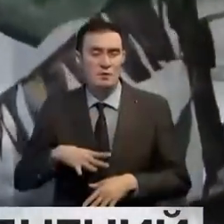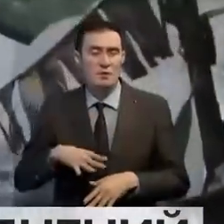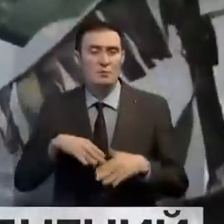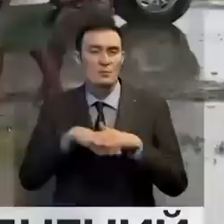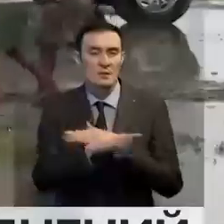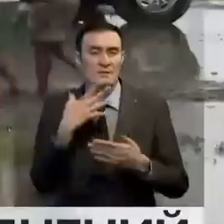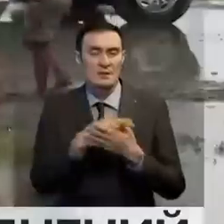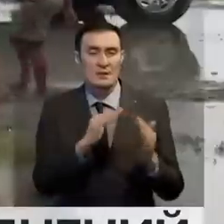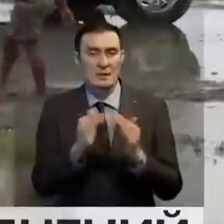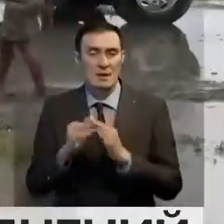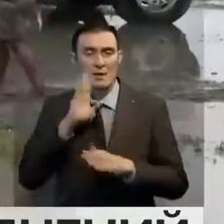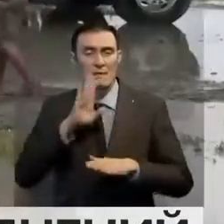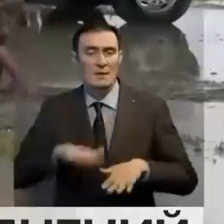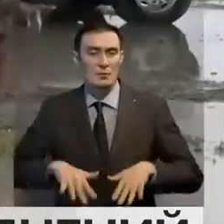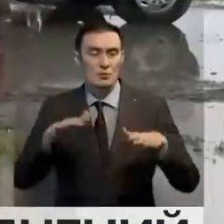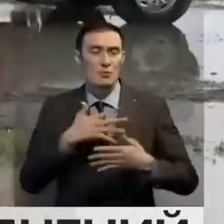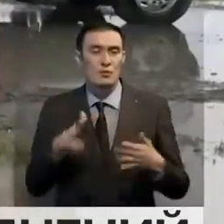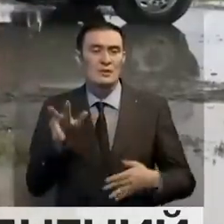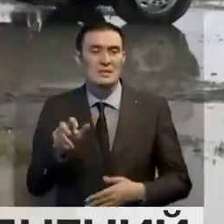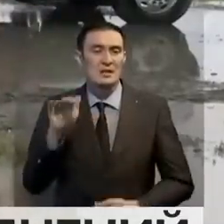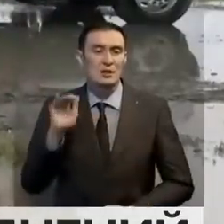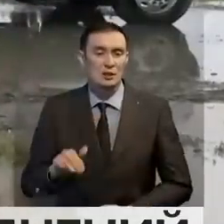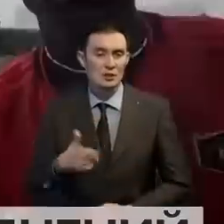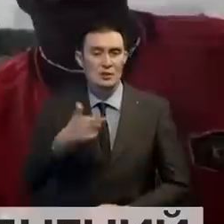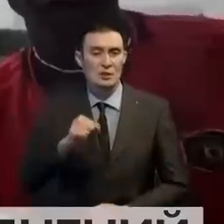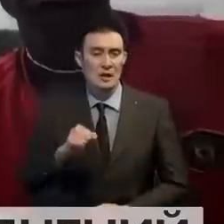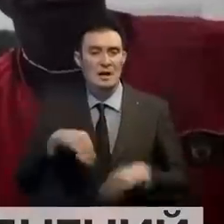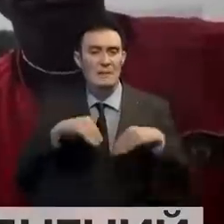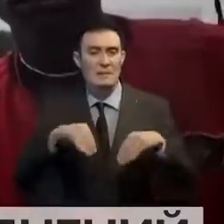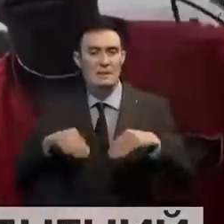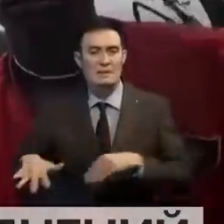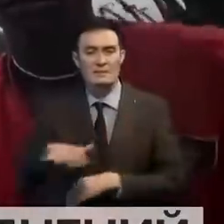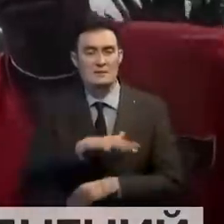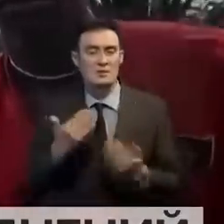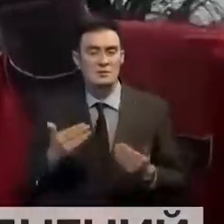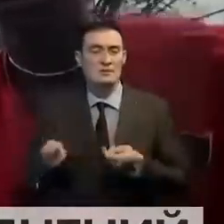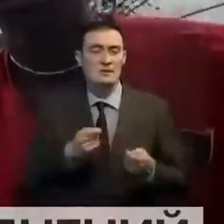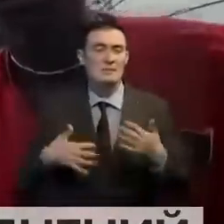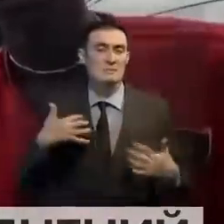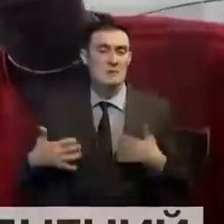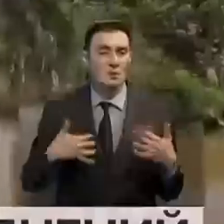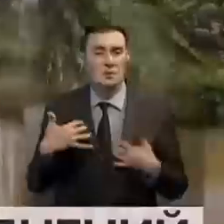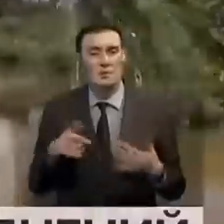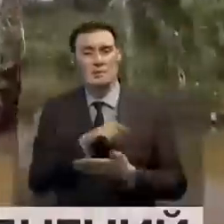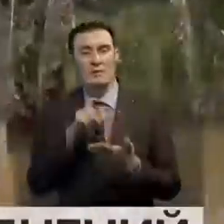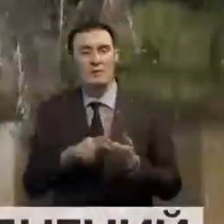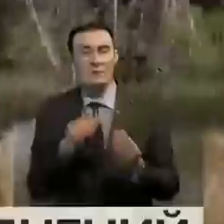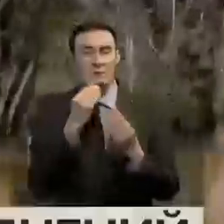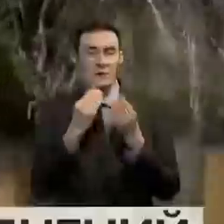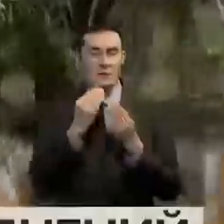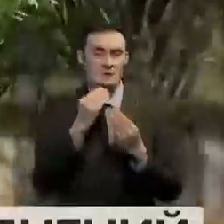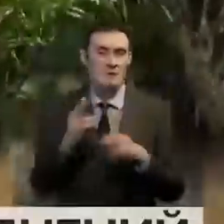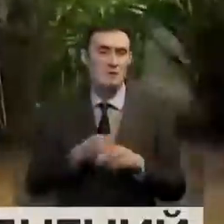покинуть свои дома. Под водой осталось больше 300 тысяч гектаров посевов. И сейчас власти обеспокоены вопросами